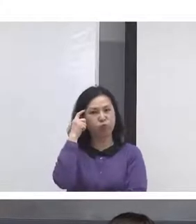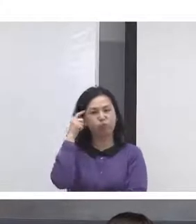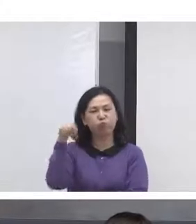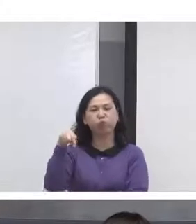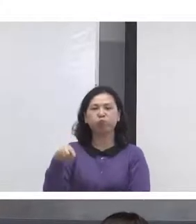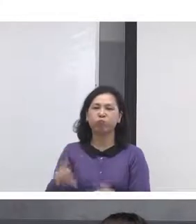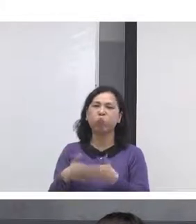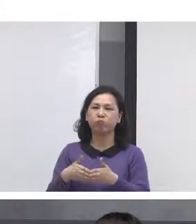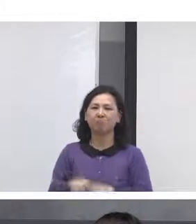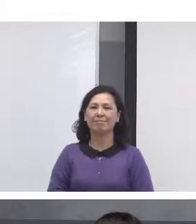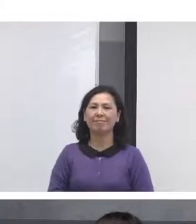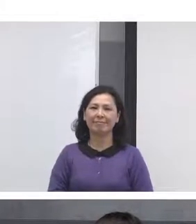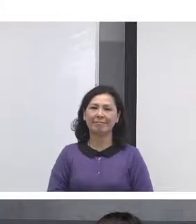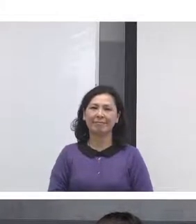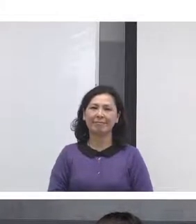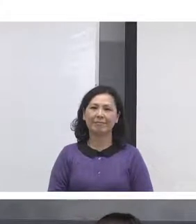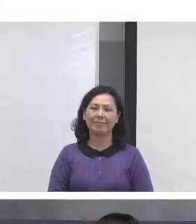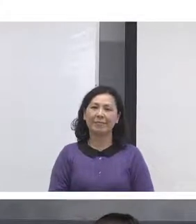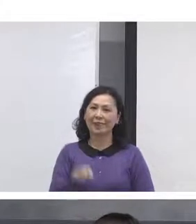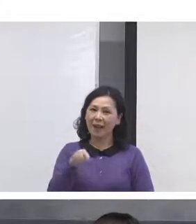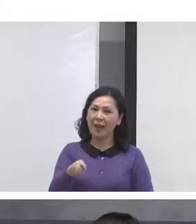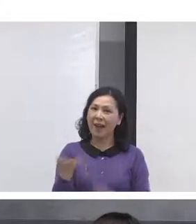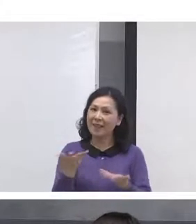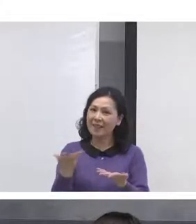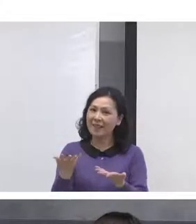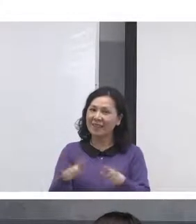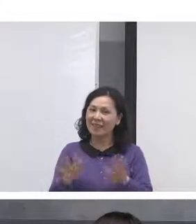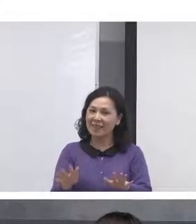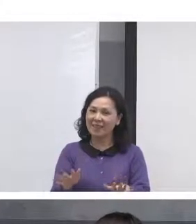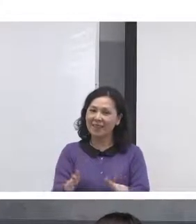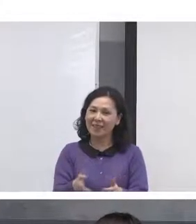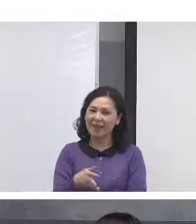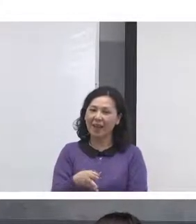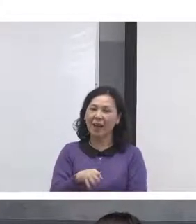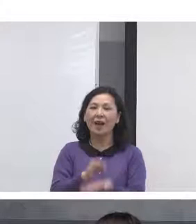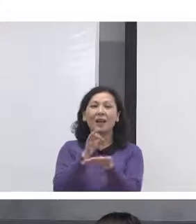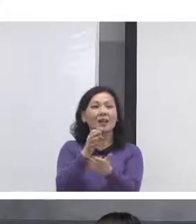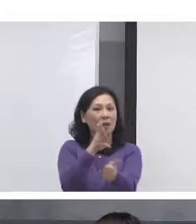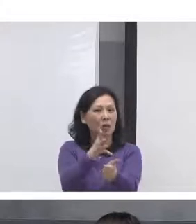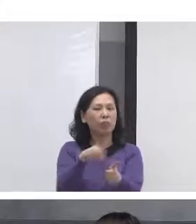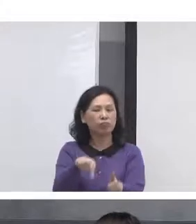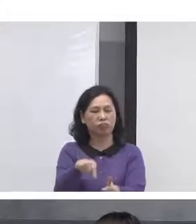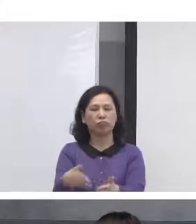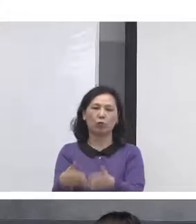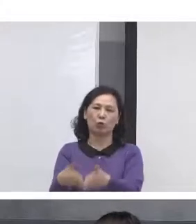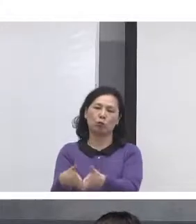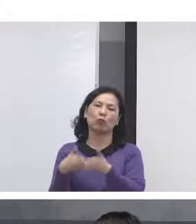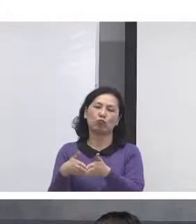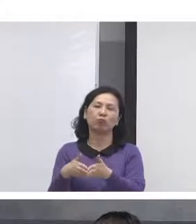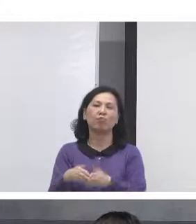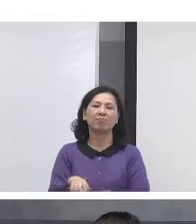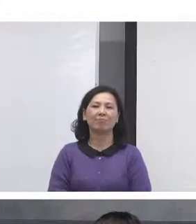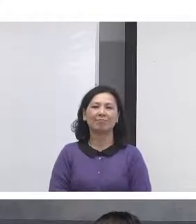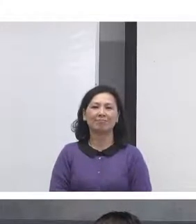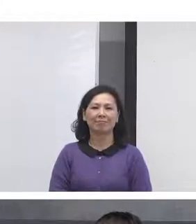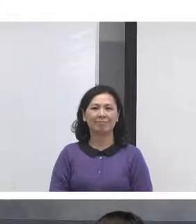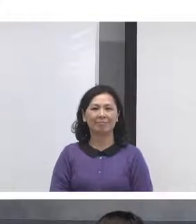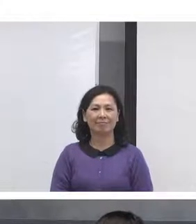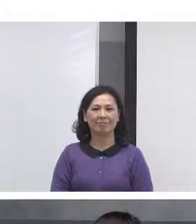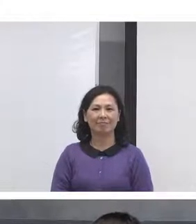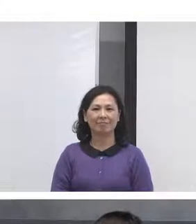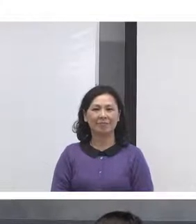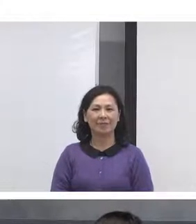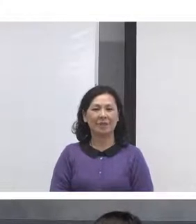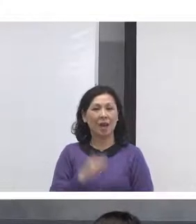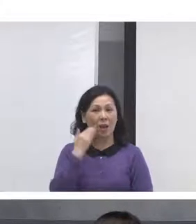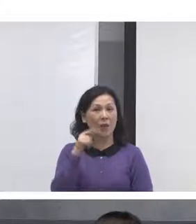这个东西在这个时候丢出来好像蛮重要，因为就是感觉是一个，如果这